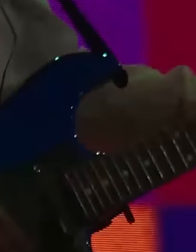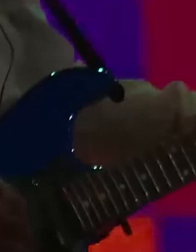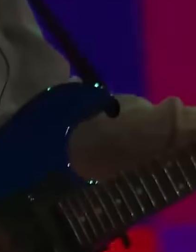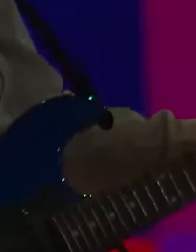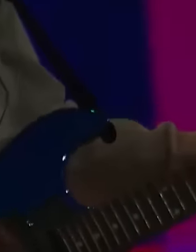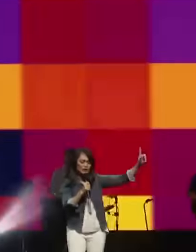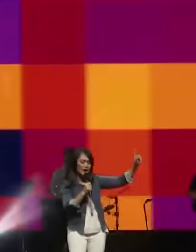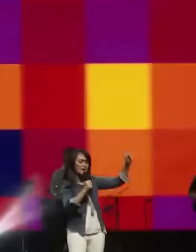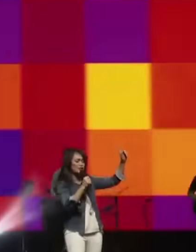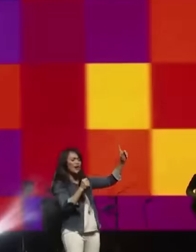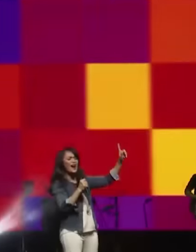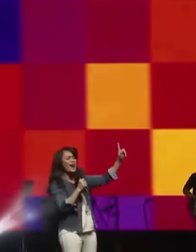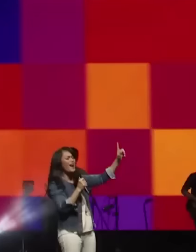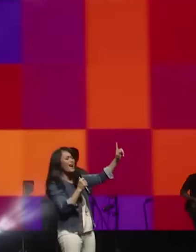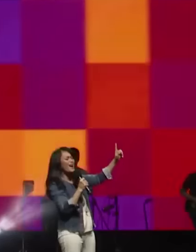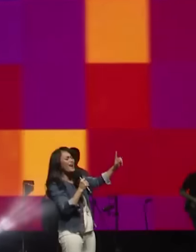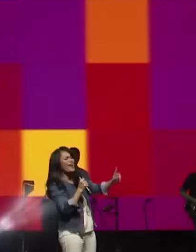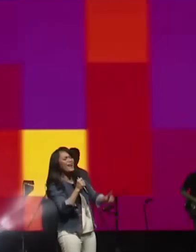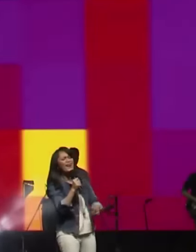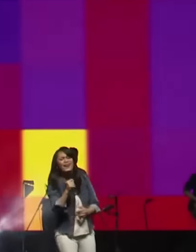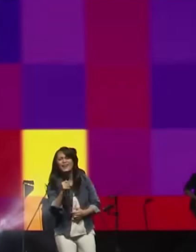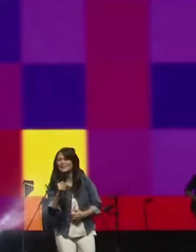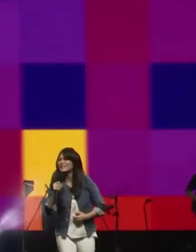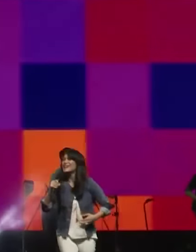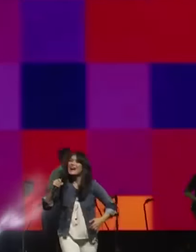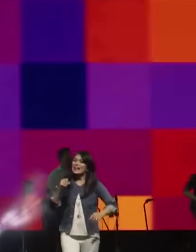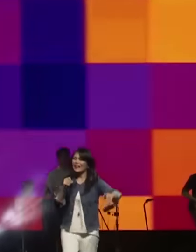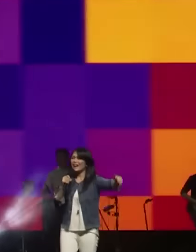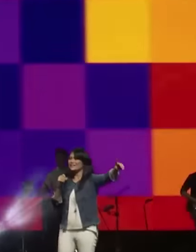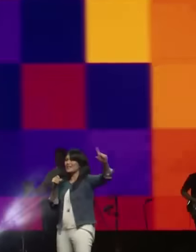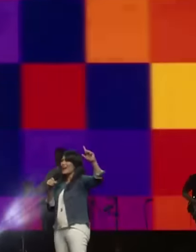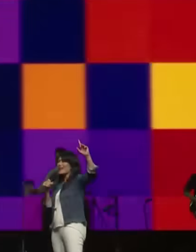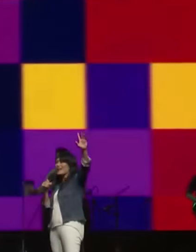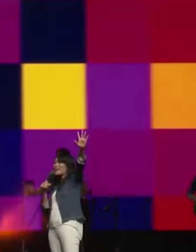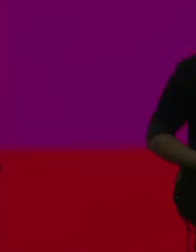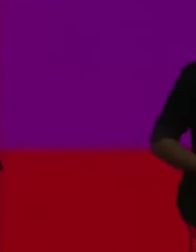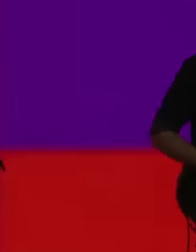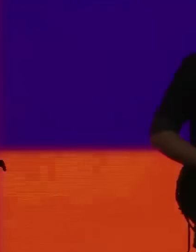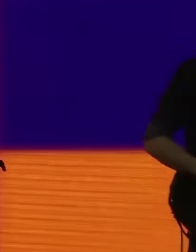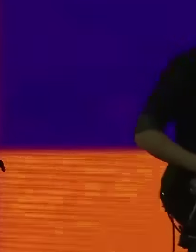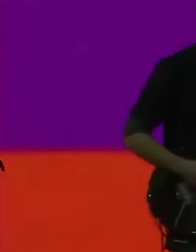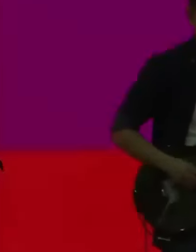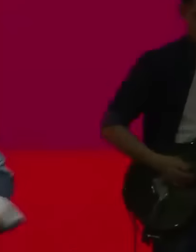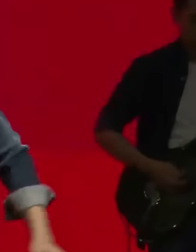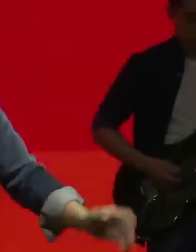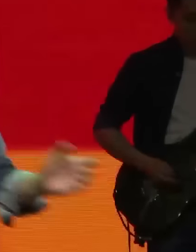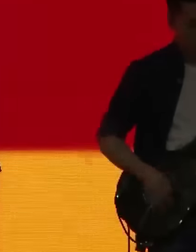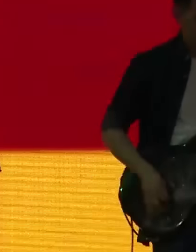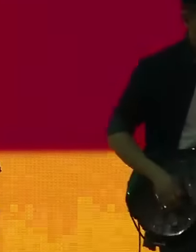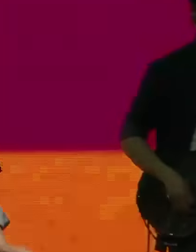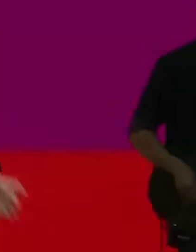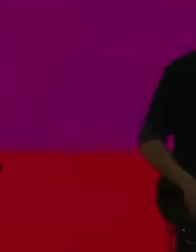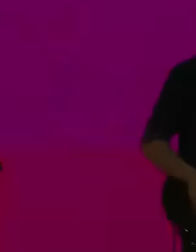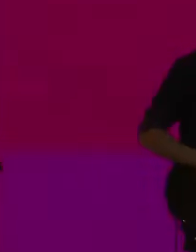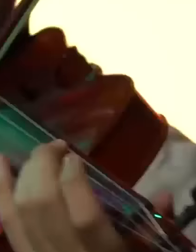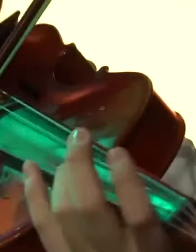namamu Yesus Raja. Segala raja.